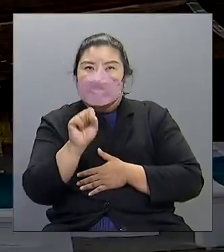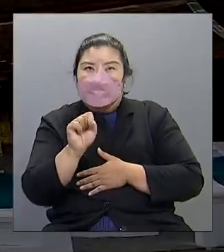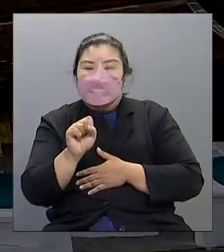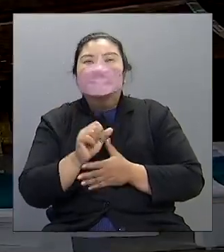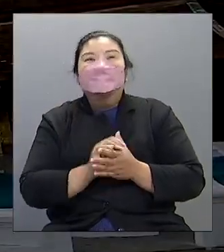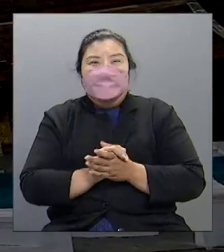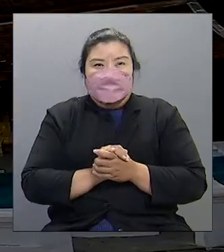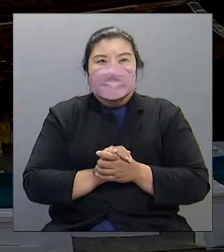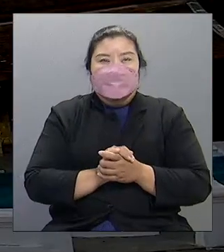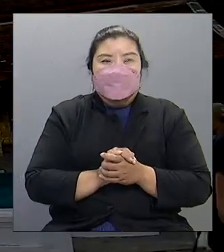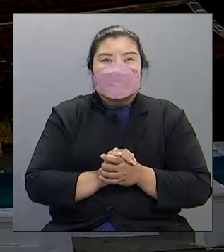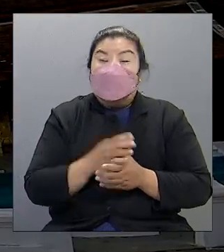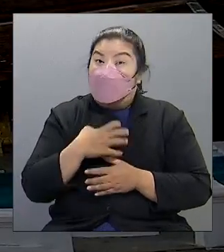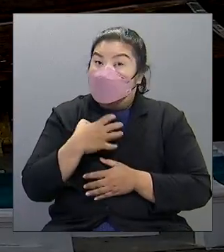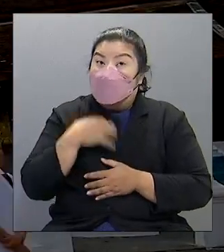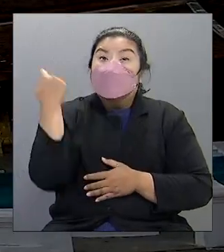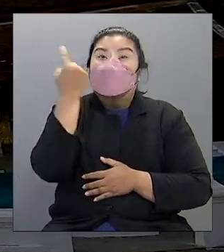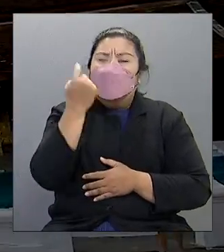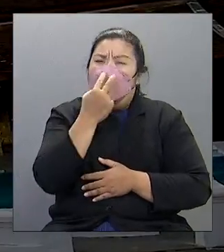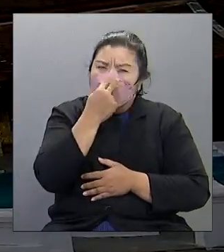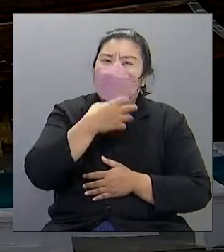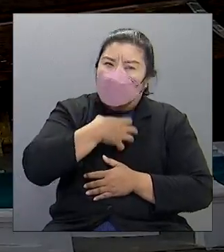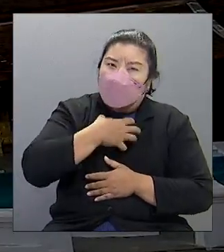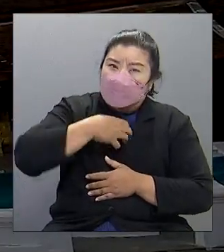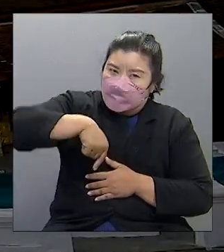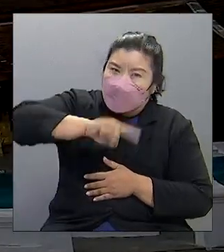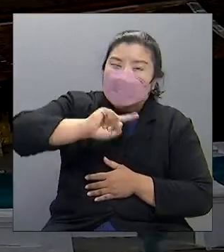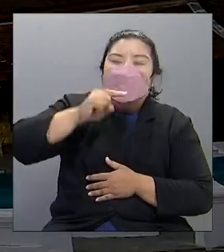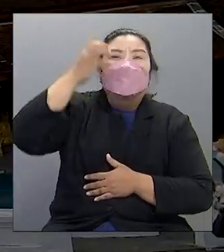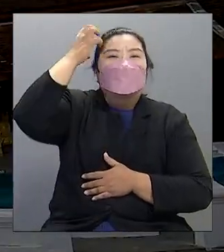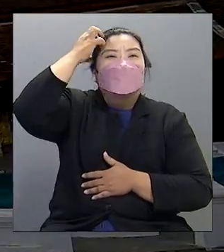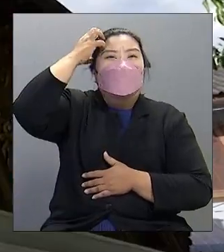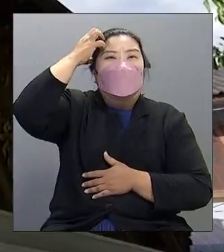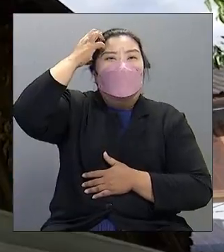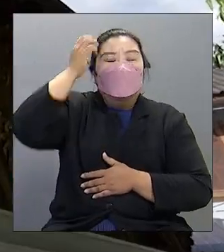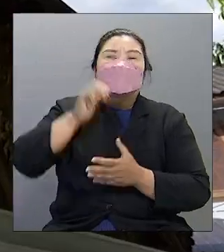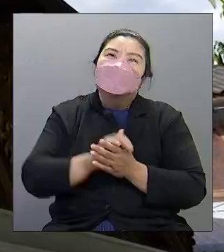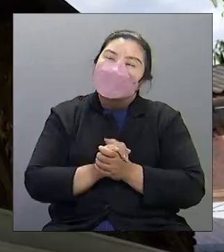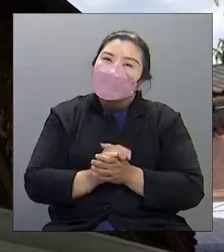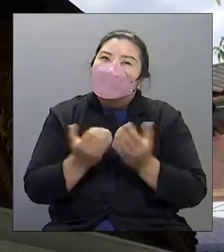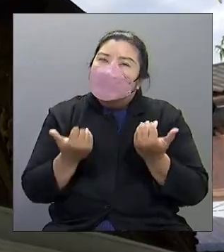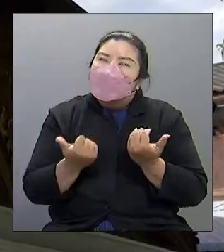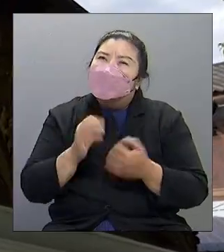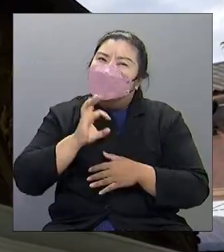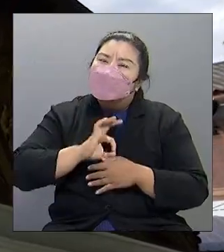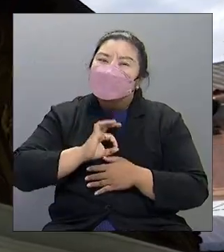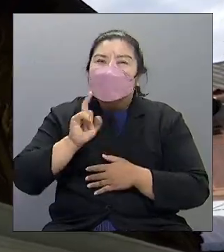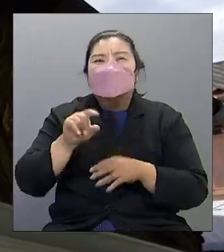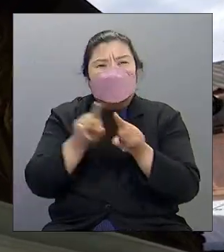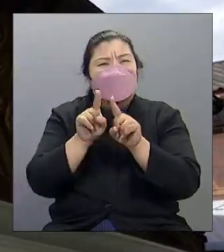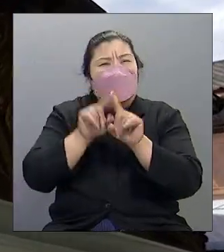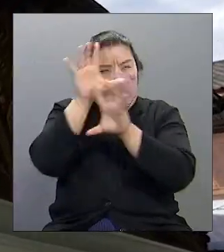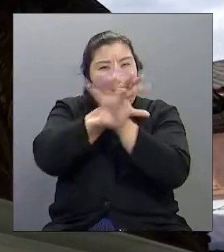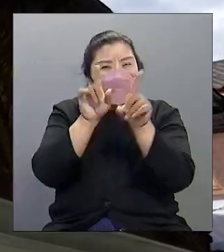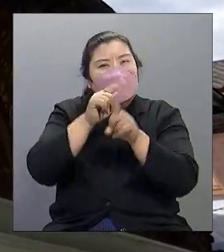เลยอะ อยากไปเที่ยวจ ๆ ที่หวงพระแงอากาศช purl นี้ก็นาจะฝนเหมือนไ-่าจะฝน